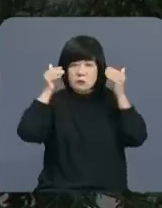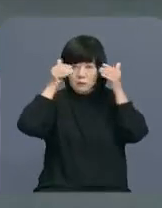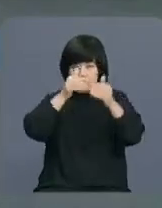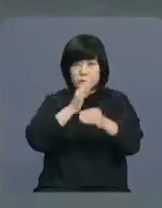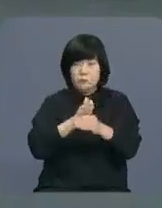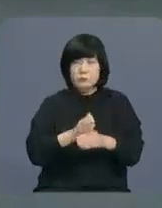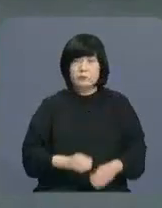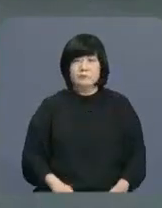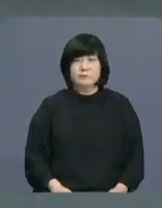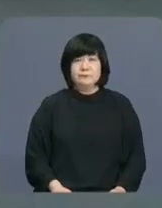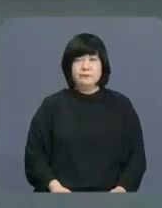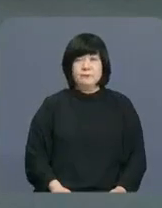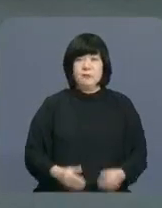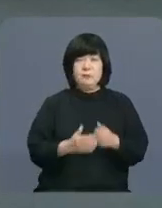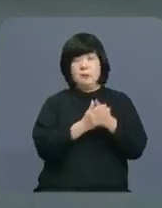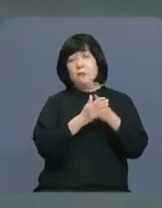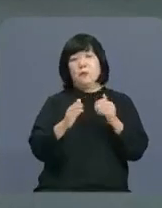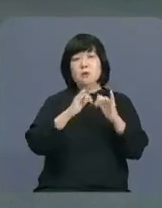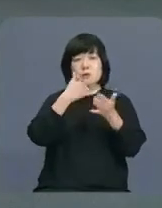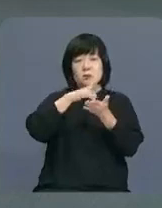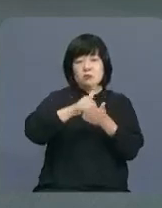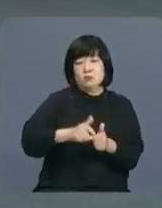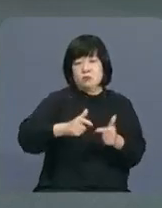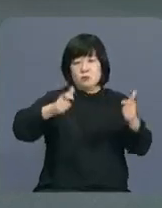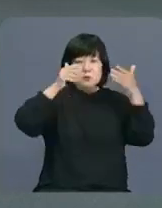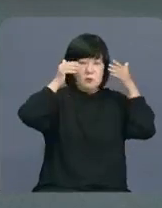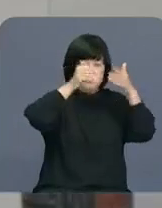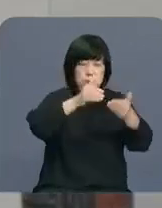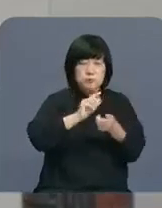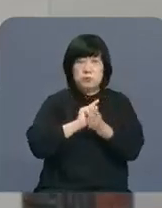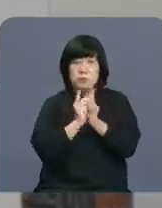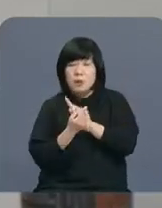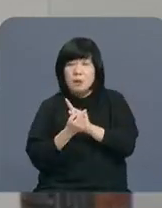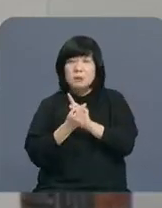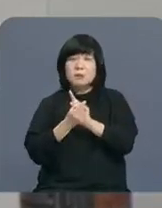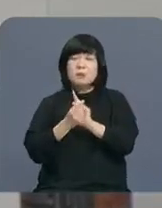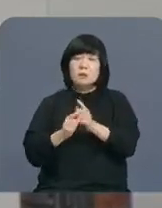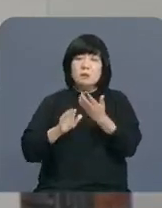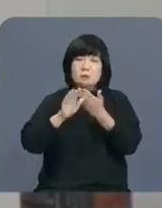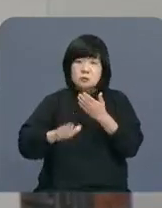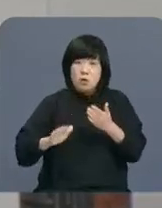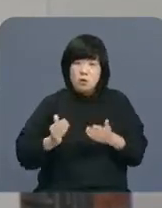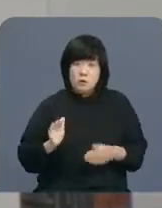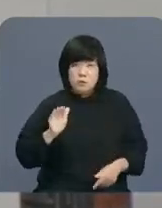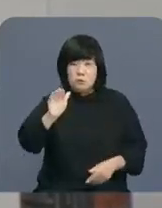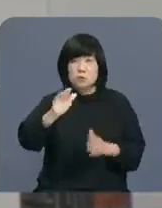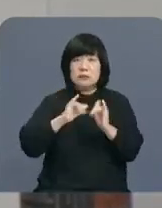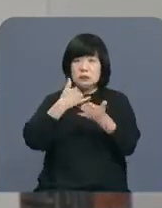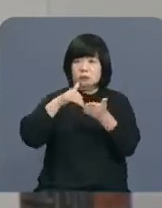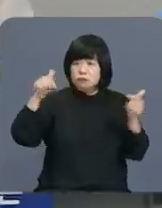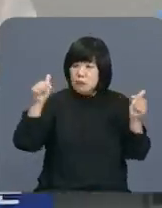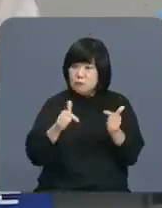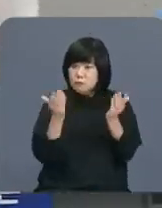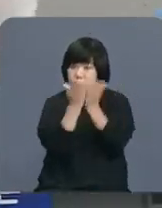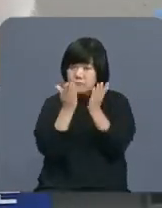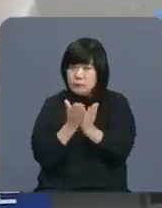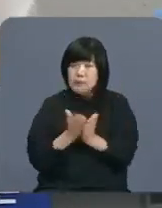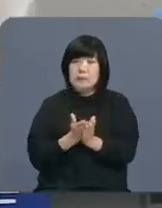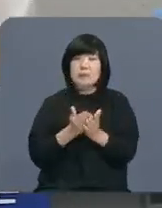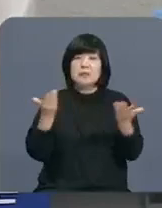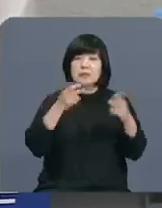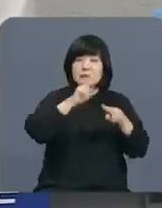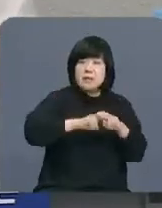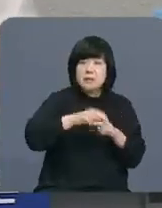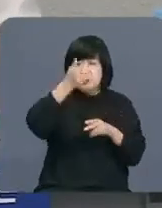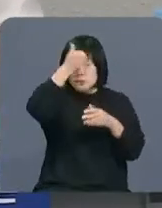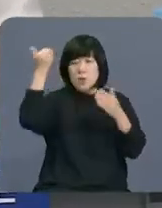있습니다. 따라서 인구 증가에 주력하는 대신 저성장과 인구 감소 시대에 맞춰 일자리와 청년